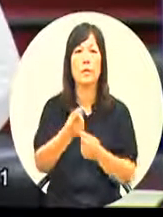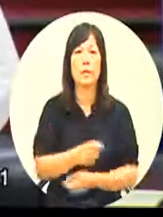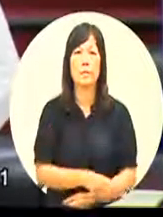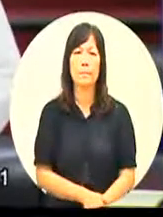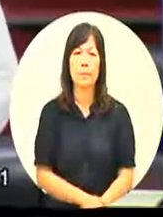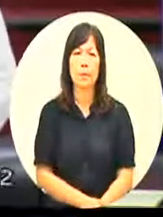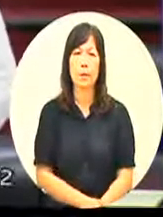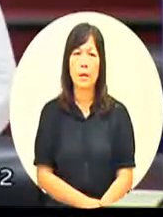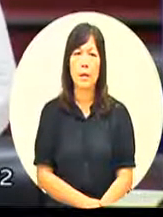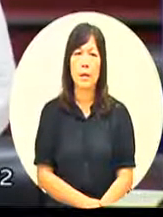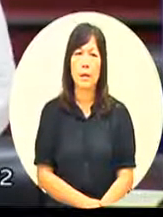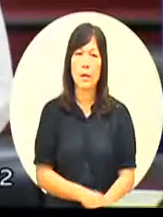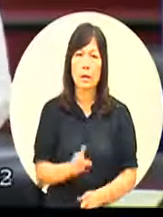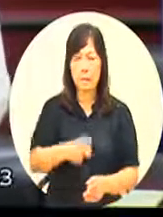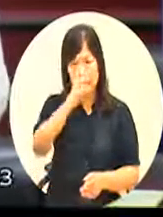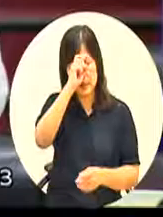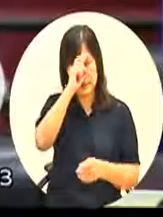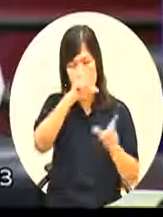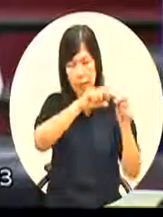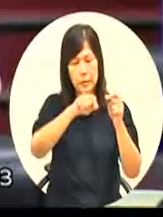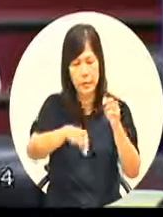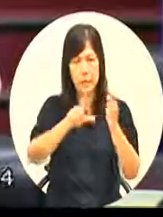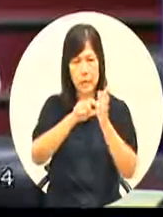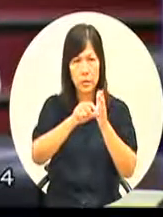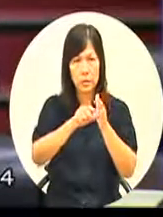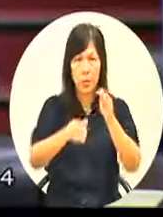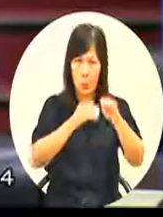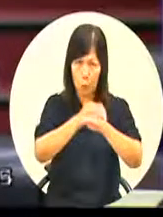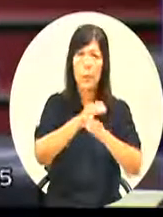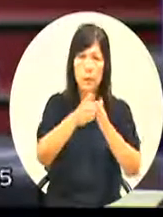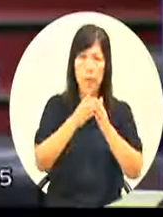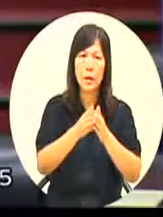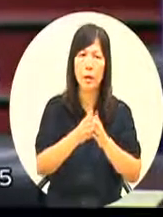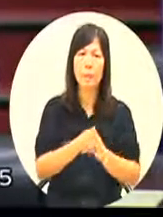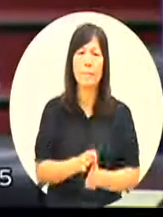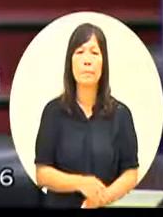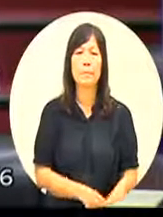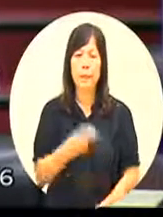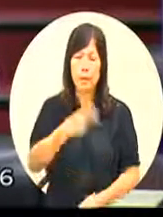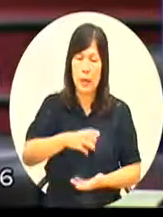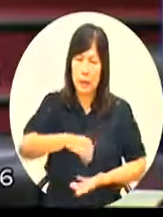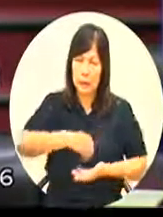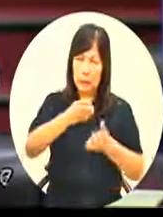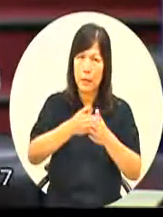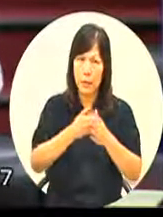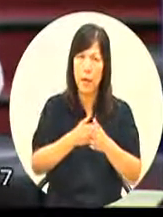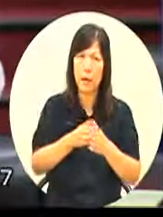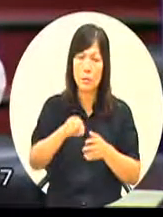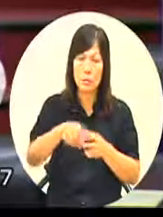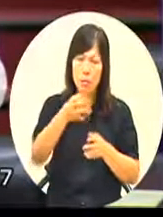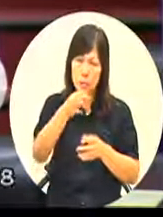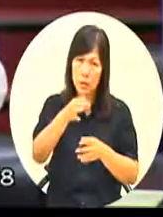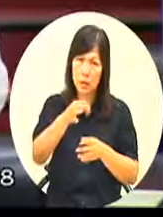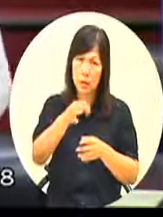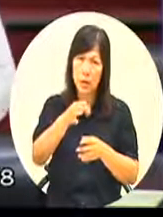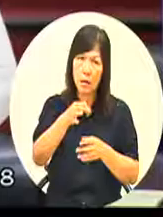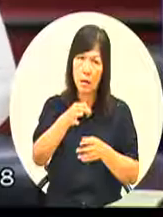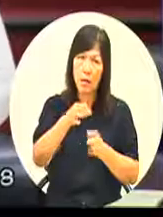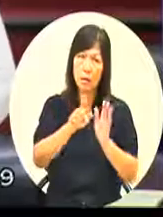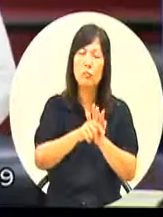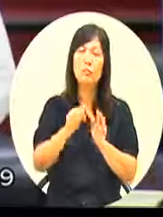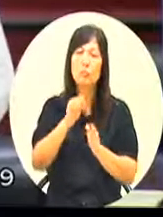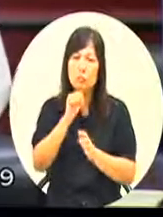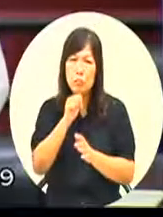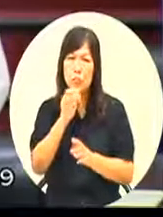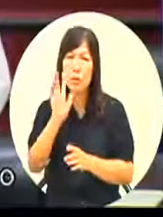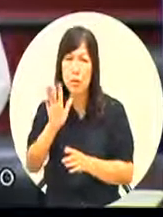希望能够也按着这个时程哦，把它完成了。另外，我要提出的就是说，这个收费的标准呢，我看有低收了。那